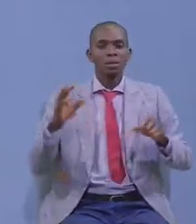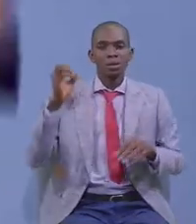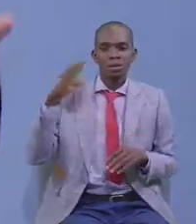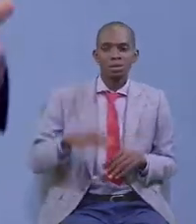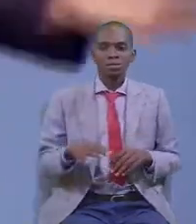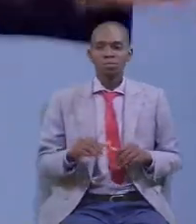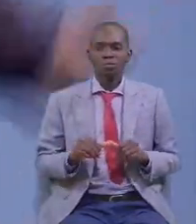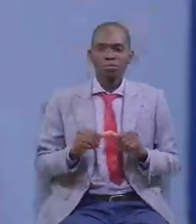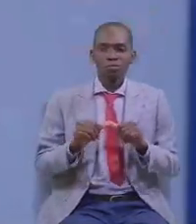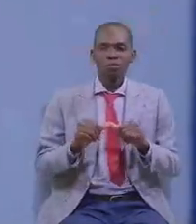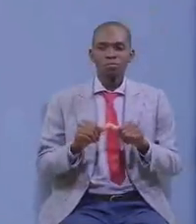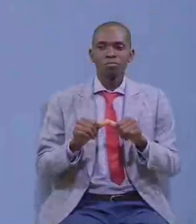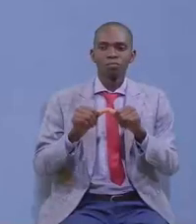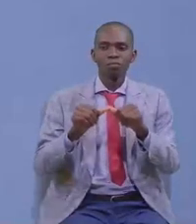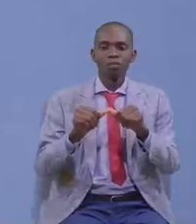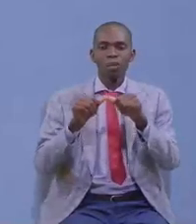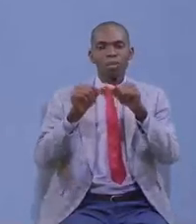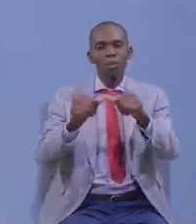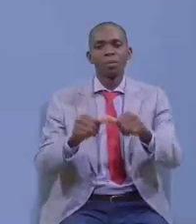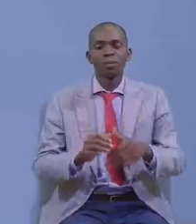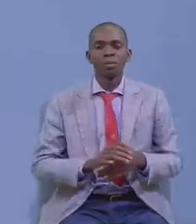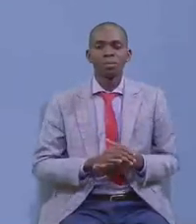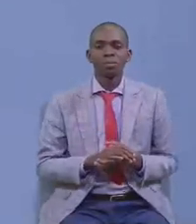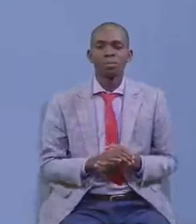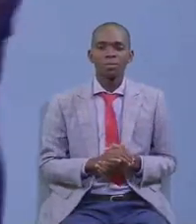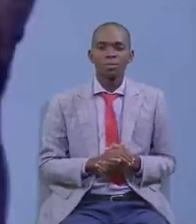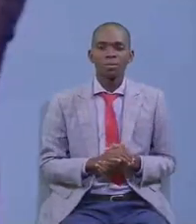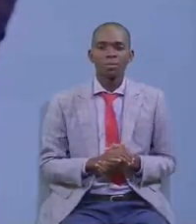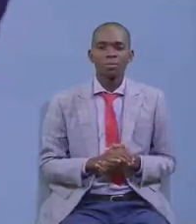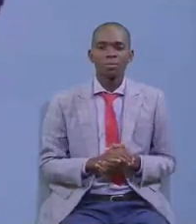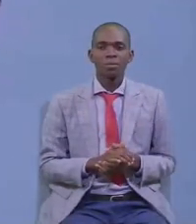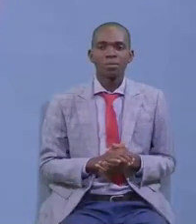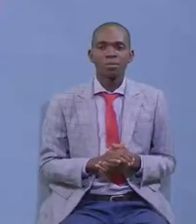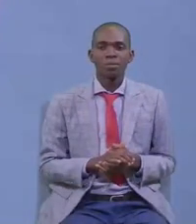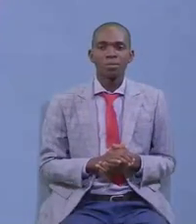Et cette lumière continue croissante et croissante.